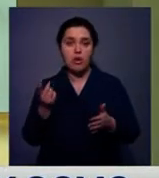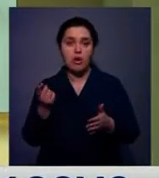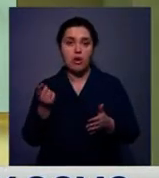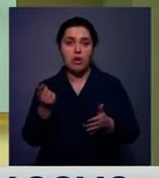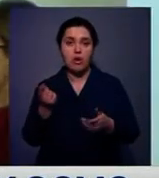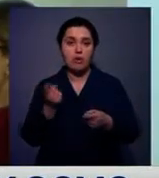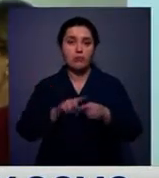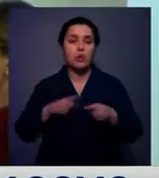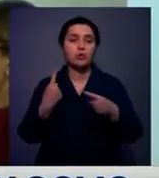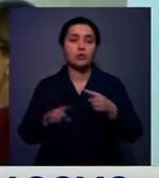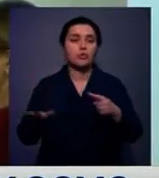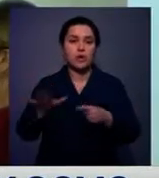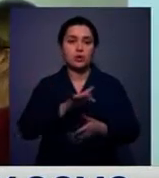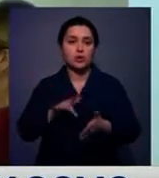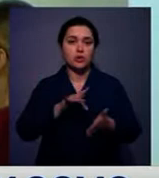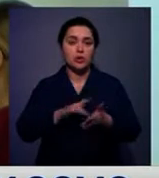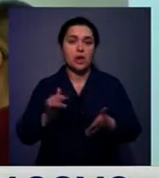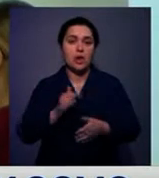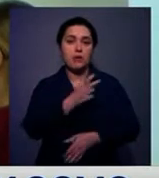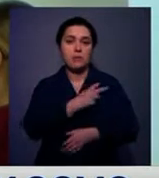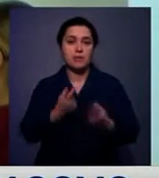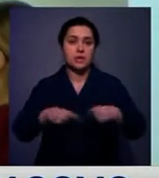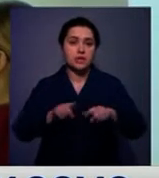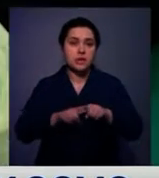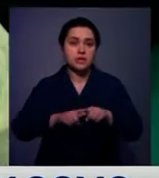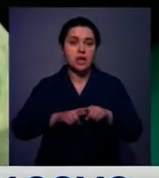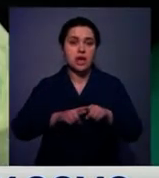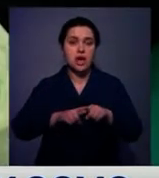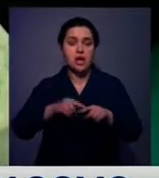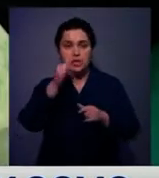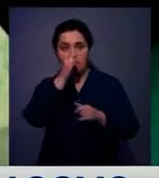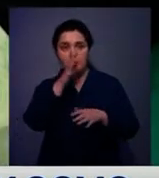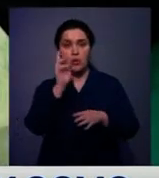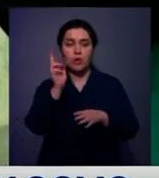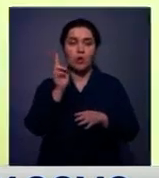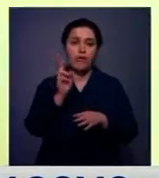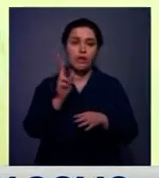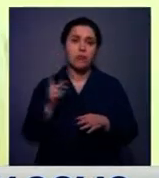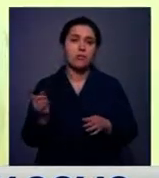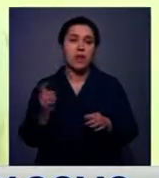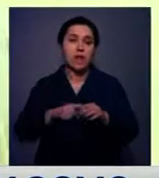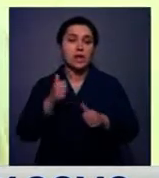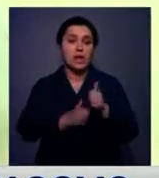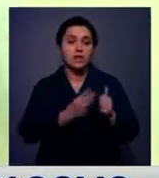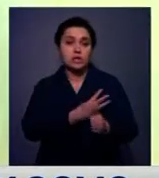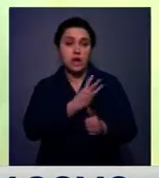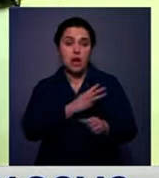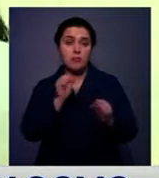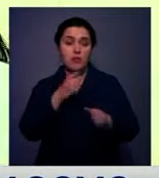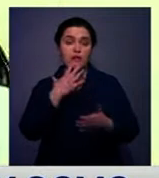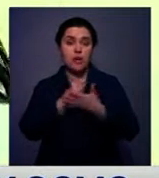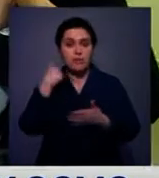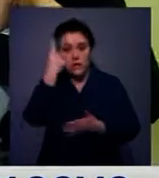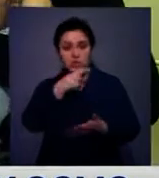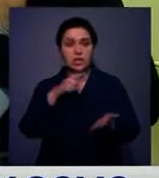поликлинике, расположенной в другом районе города. Отмечу, что медорганизации не могут кого-либо перекрепить. Каждый желающий может это сделать в